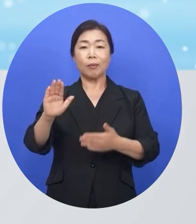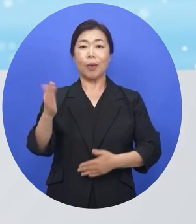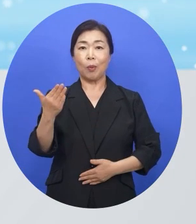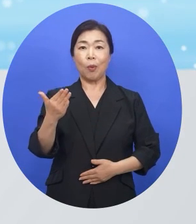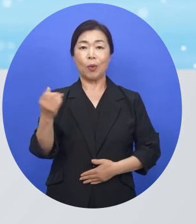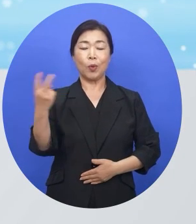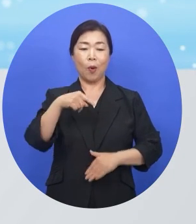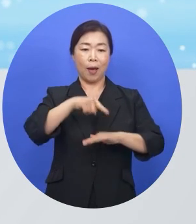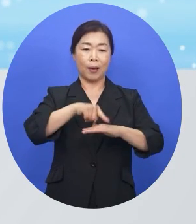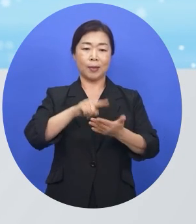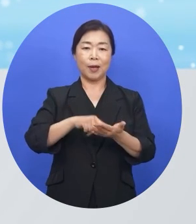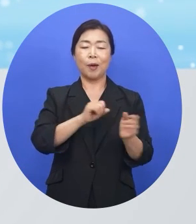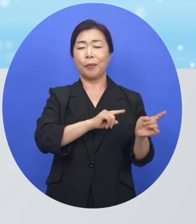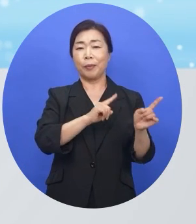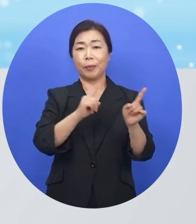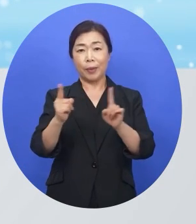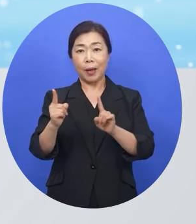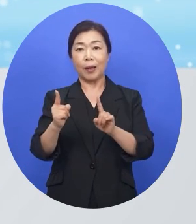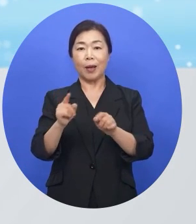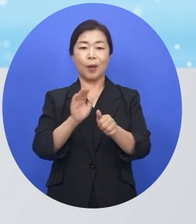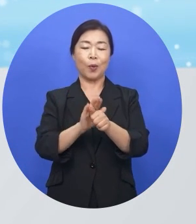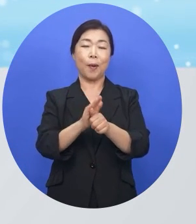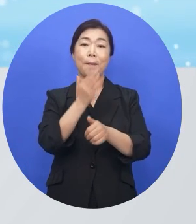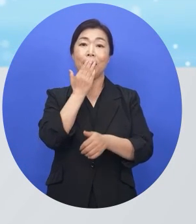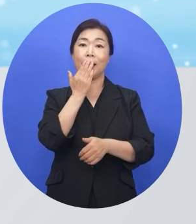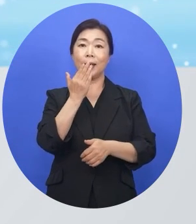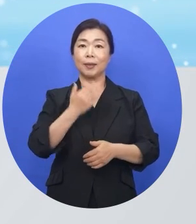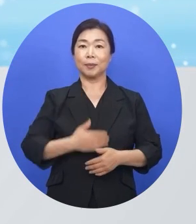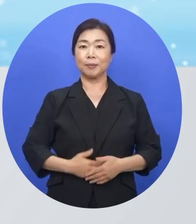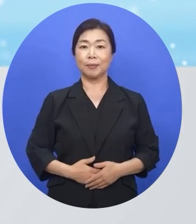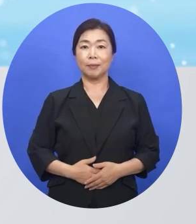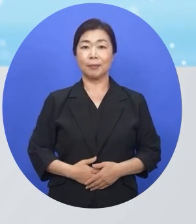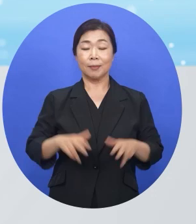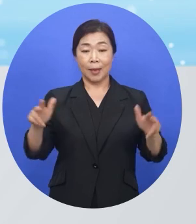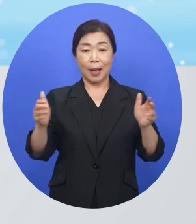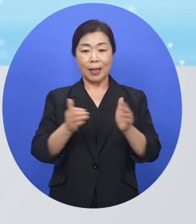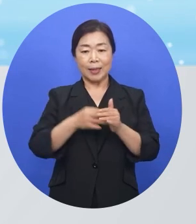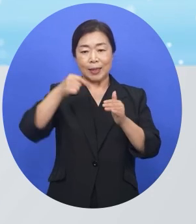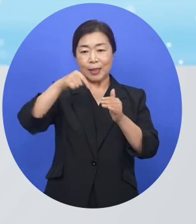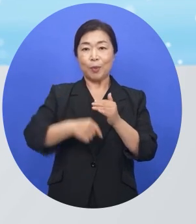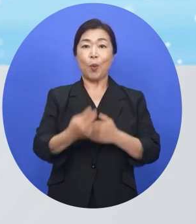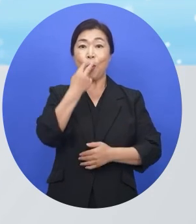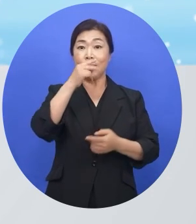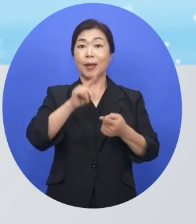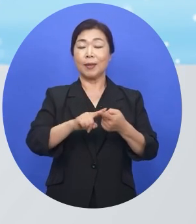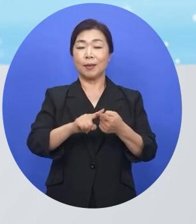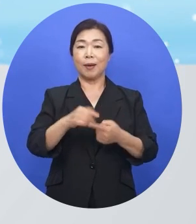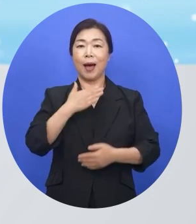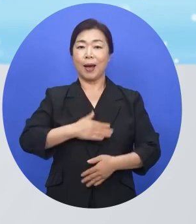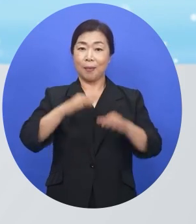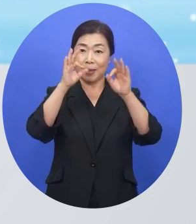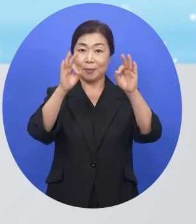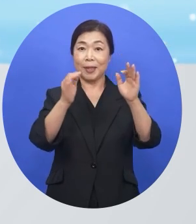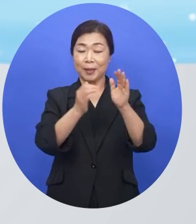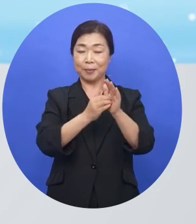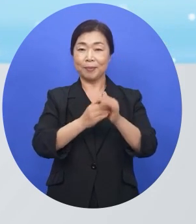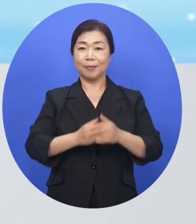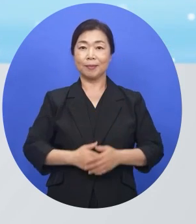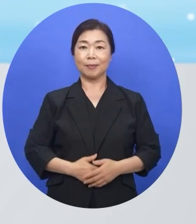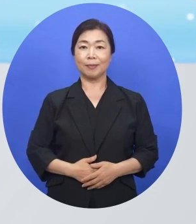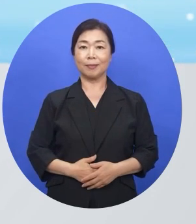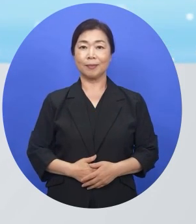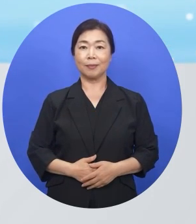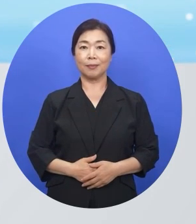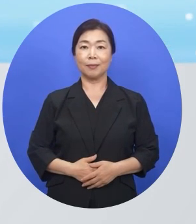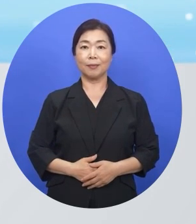수 있고 안정감 회복에 도움이 될 수 있습니다. 지금까지 깊은 호흡에 대해